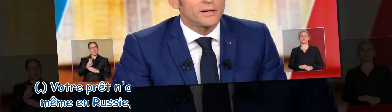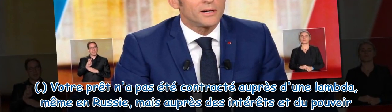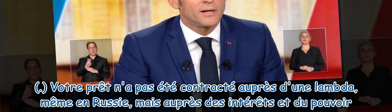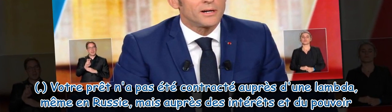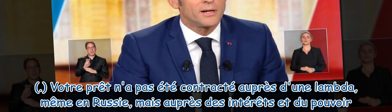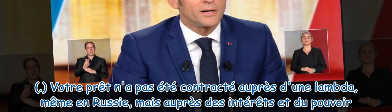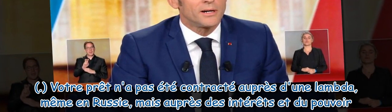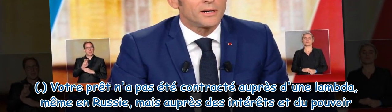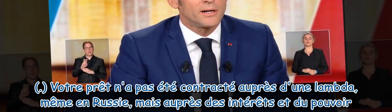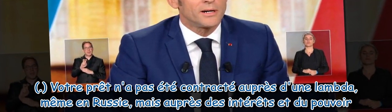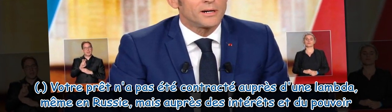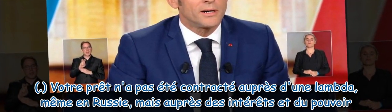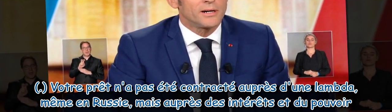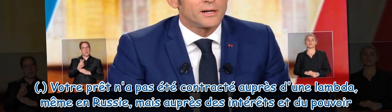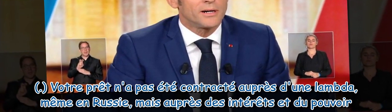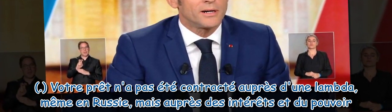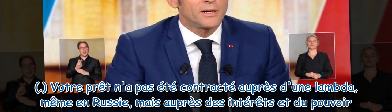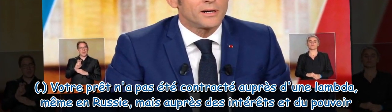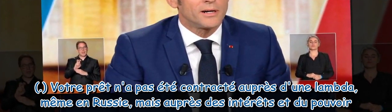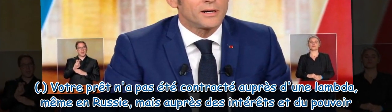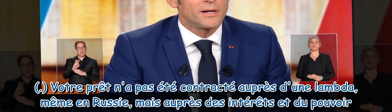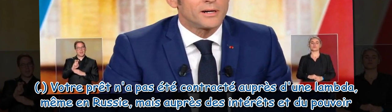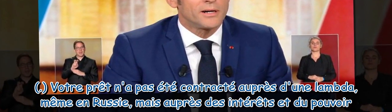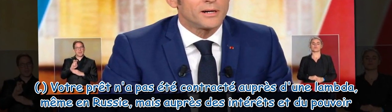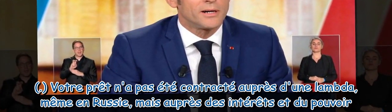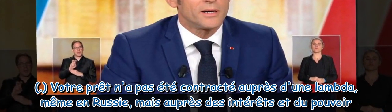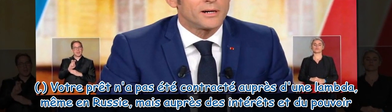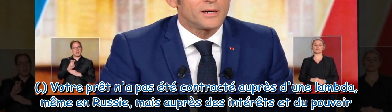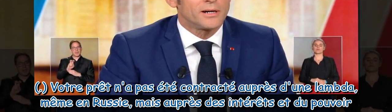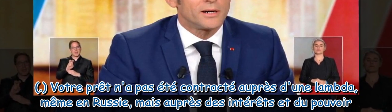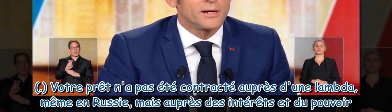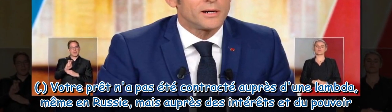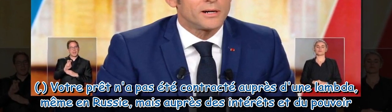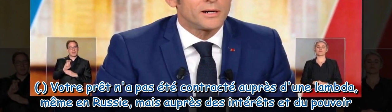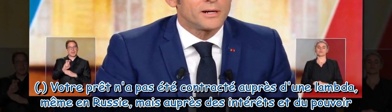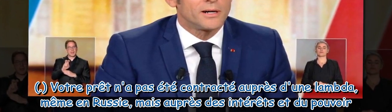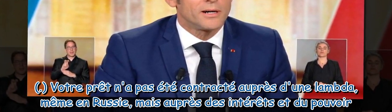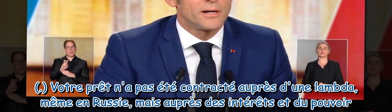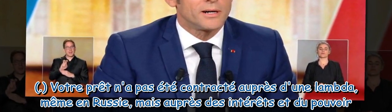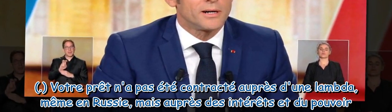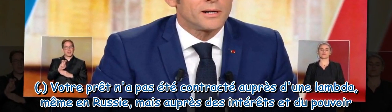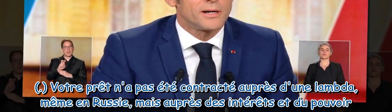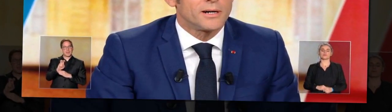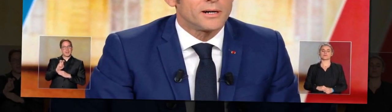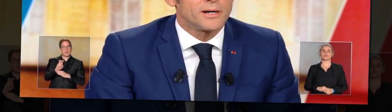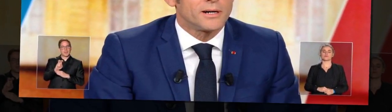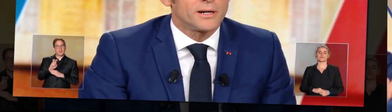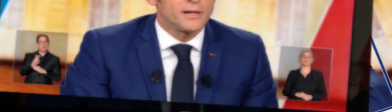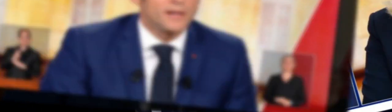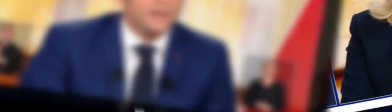point votre prêt n'a pas été contractée auprès d'une lambda même en russie mais auprès des intérêts et du pouvoir